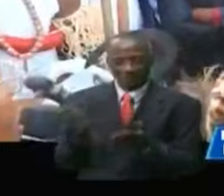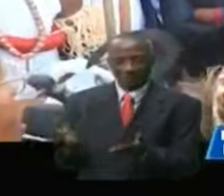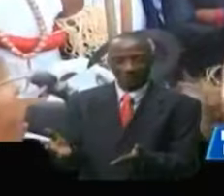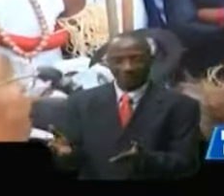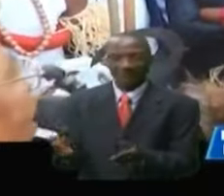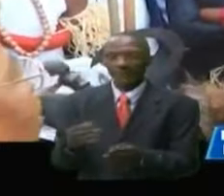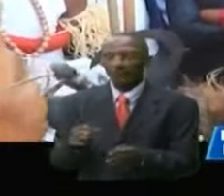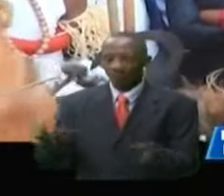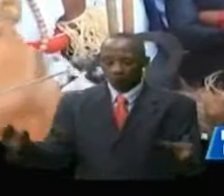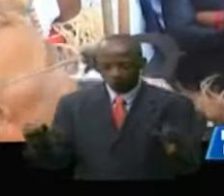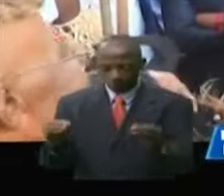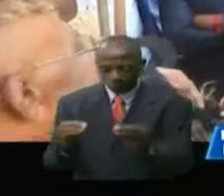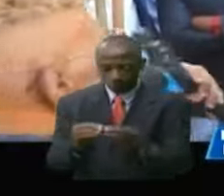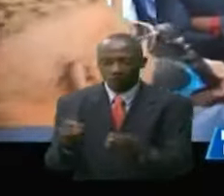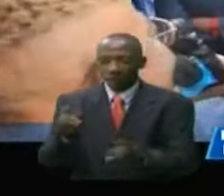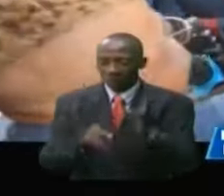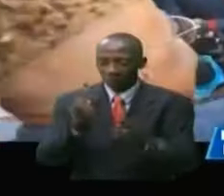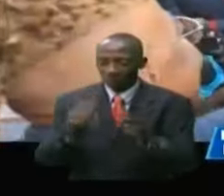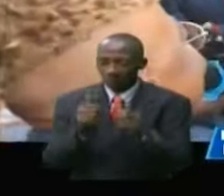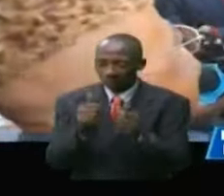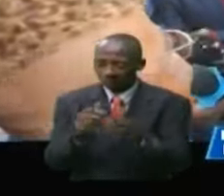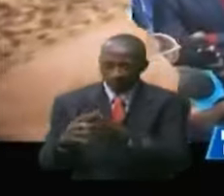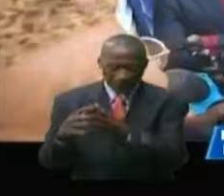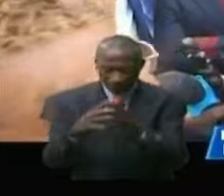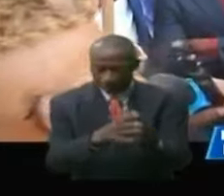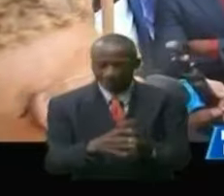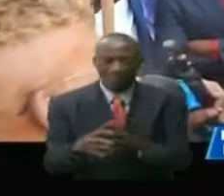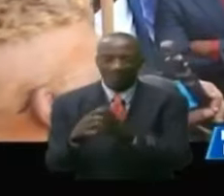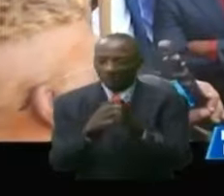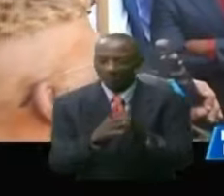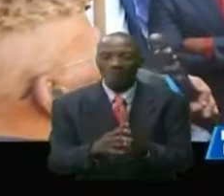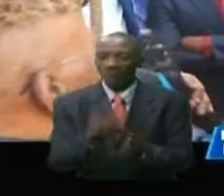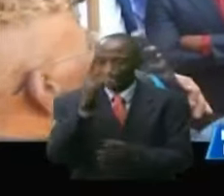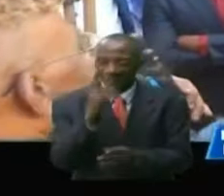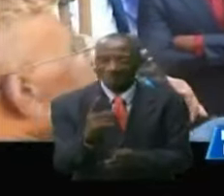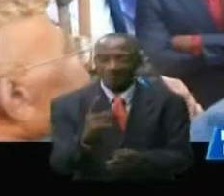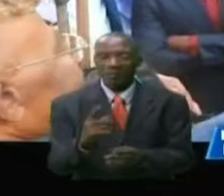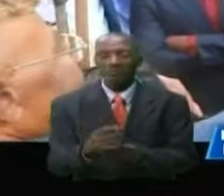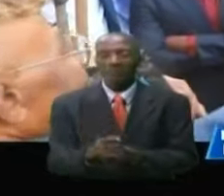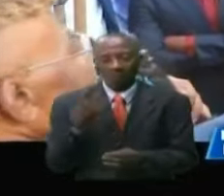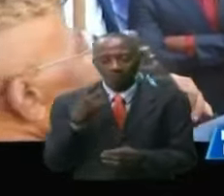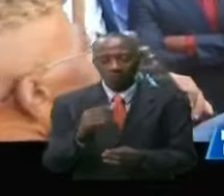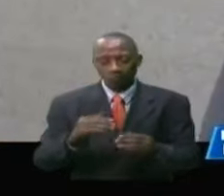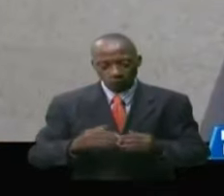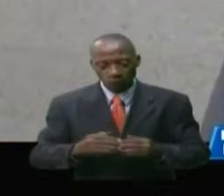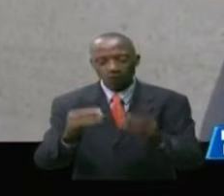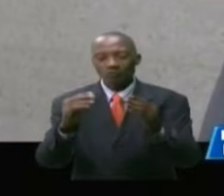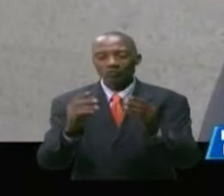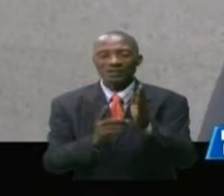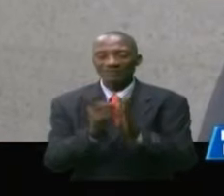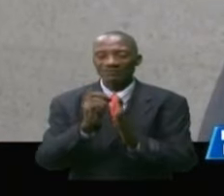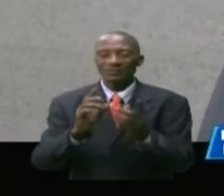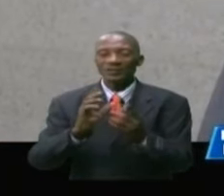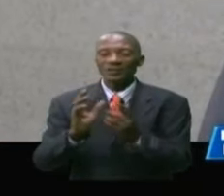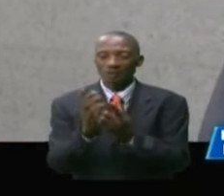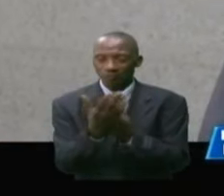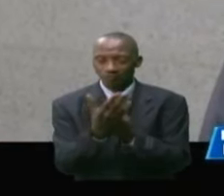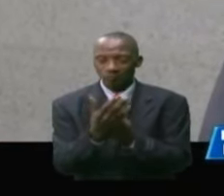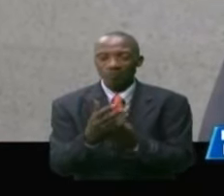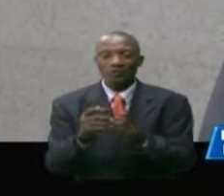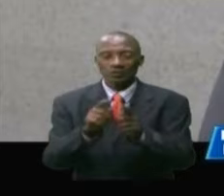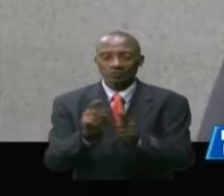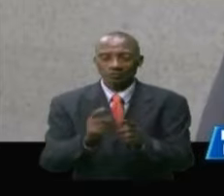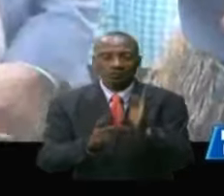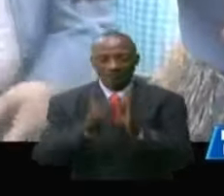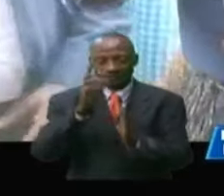le peuple Mbaka, Soulab, Apalab, pour poursuivre et pérenniser leur culture et aussi trouver des solutions adéquates pour le développement